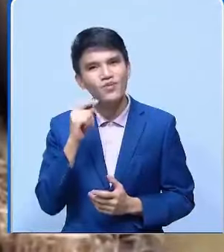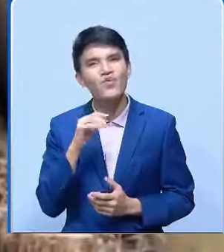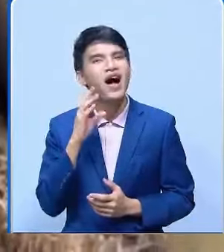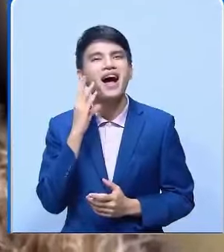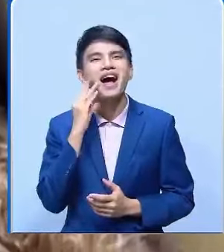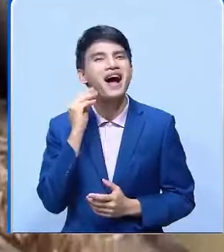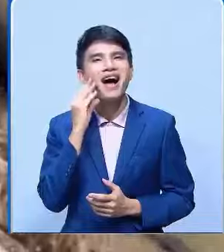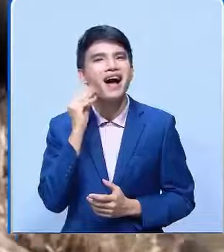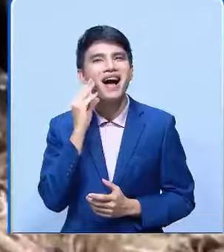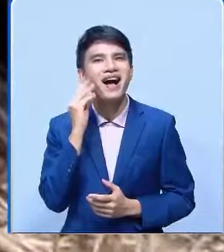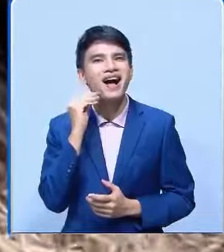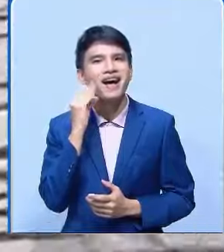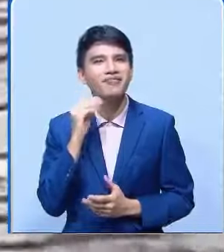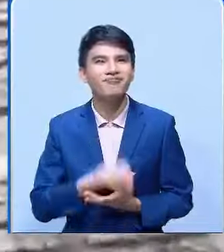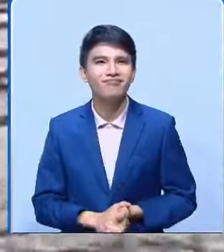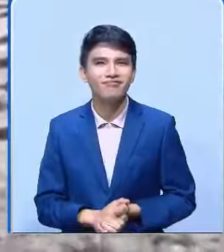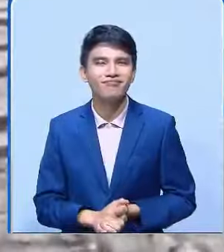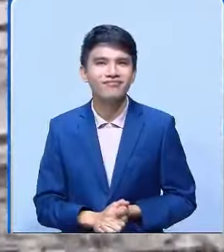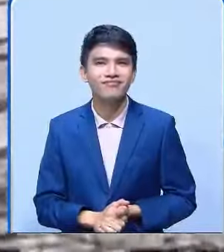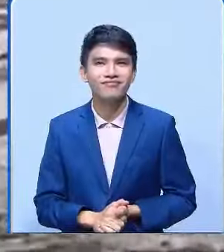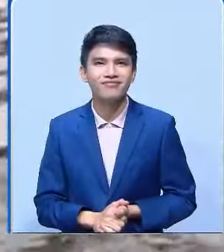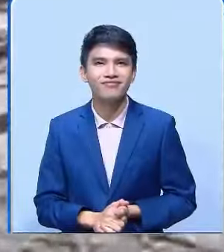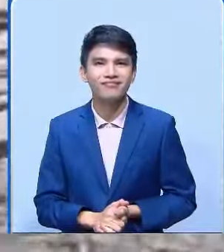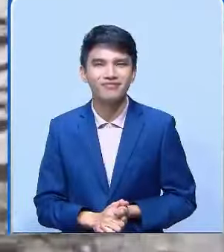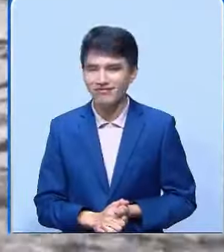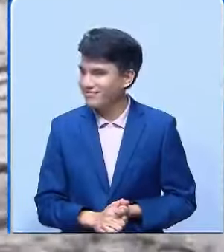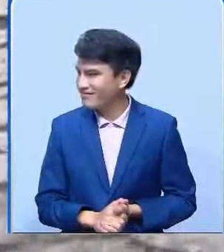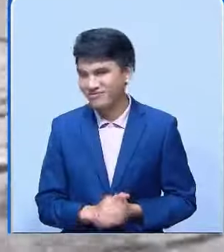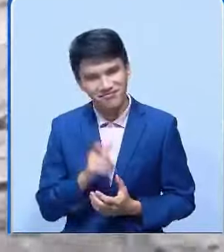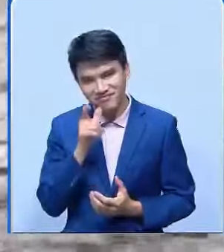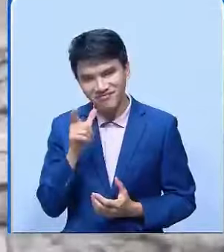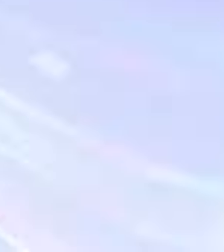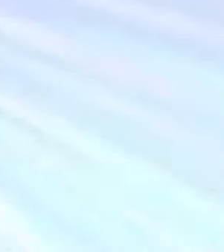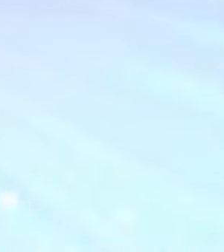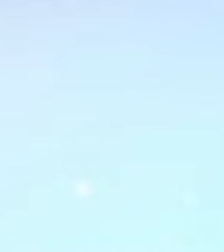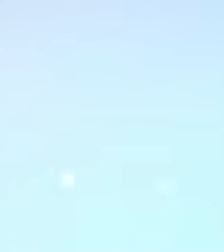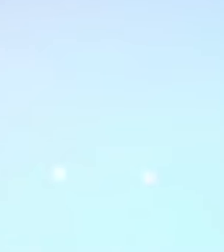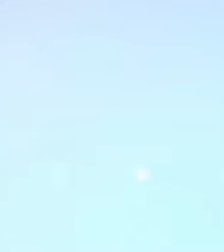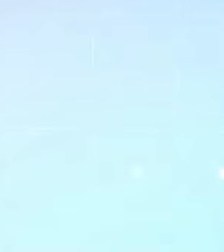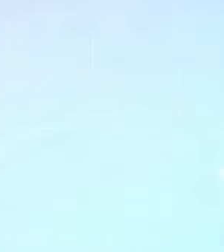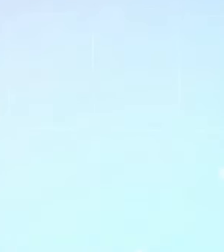ารักเออตัวใหญ่กว่าเขารวมกัน3คนอีกเอ้า